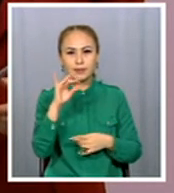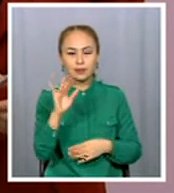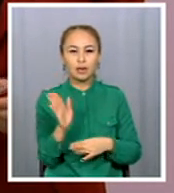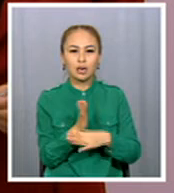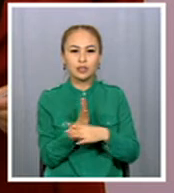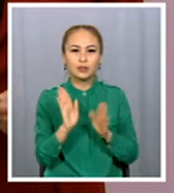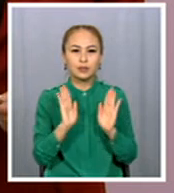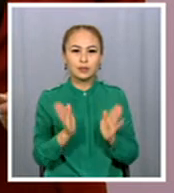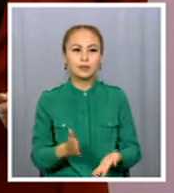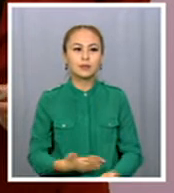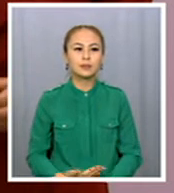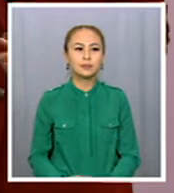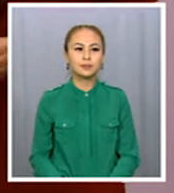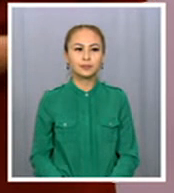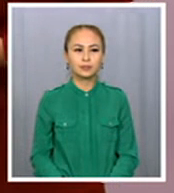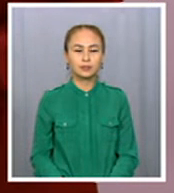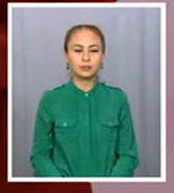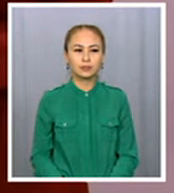етістікті ажыратасыңдар.